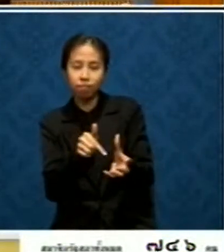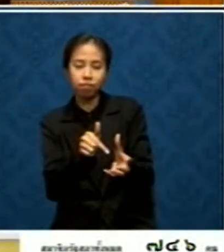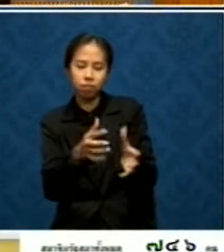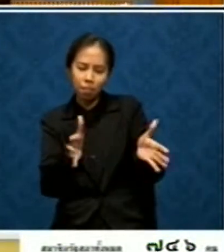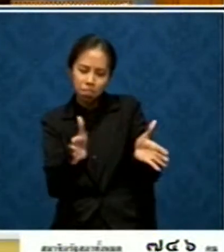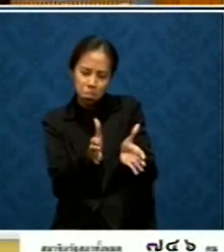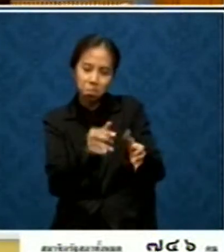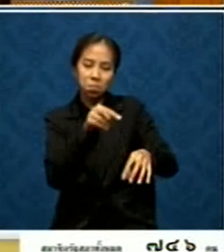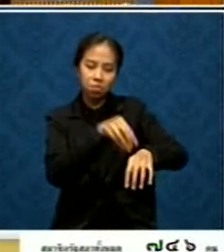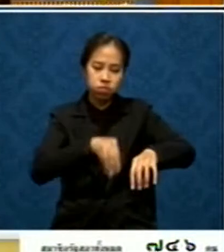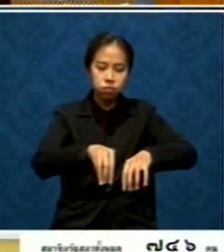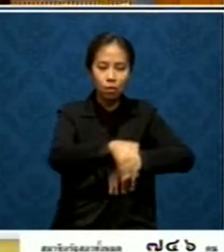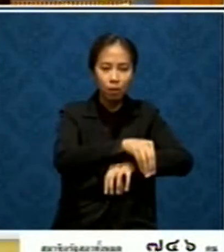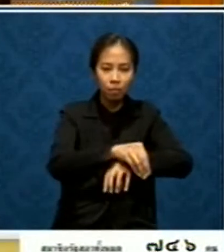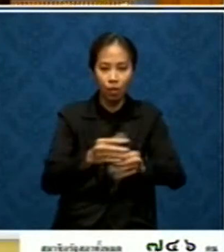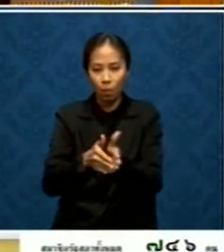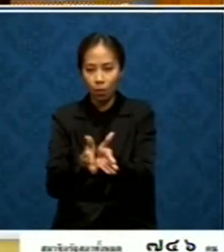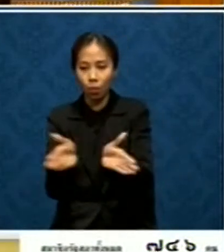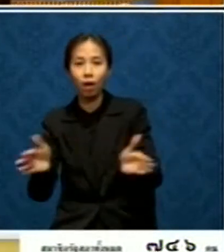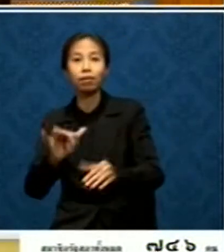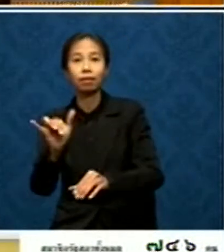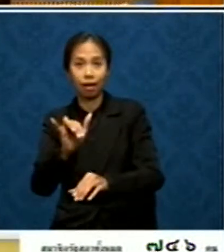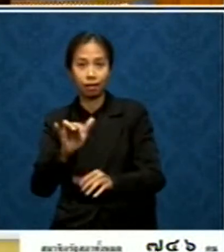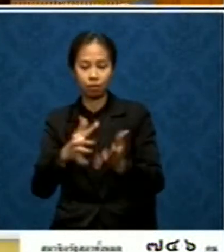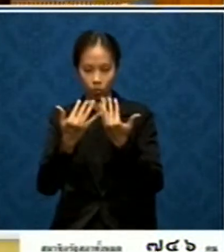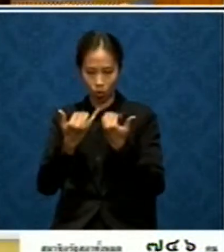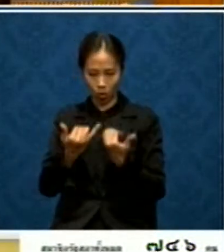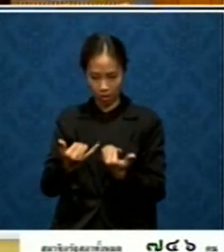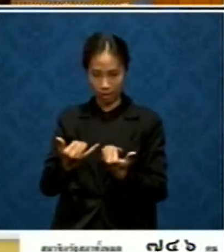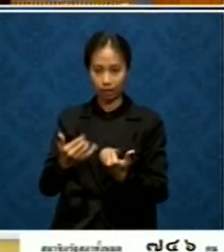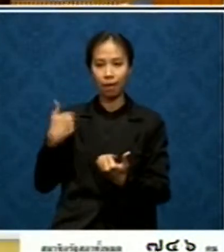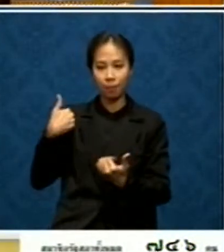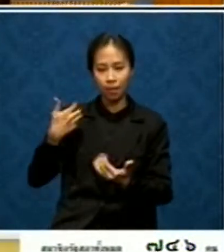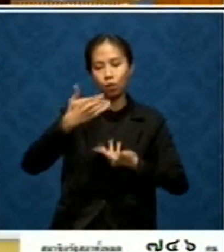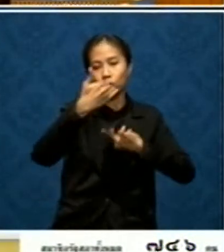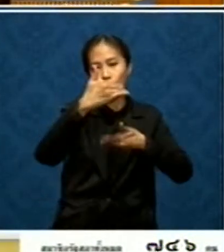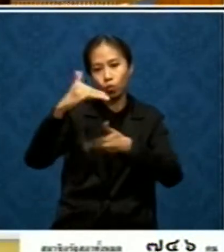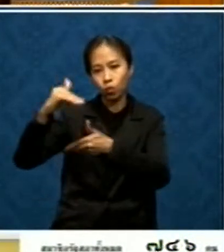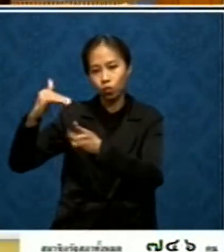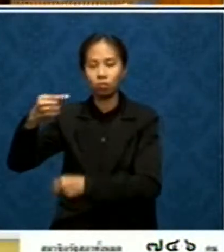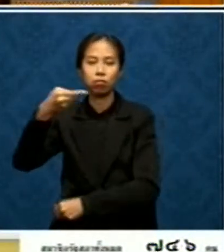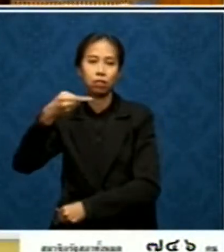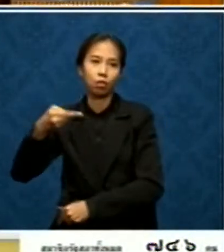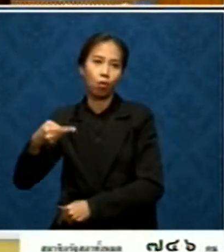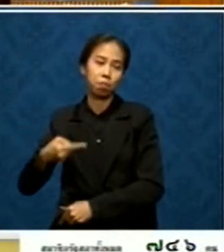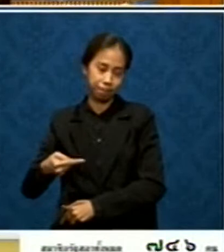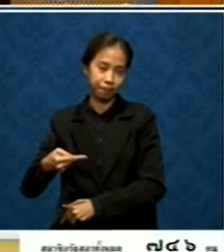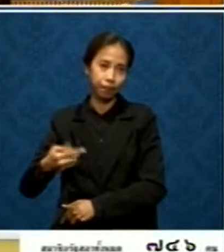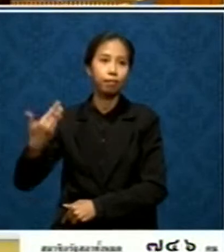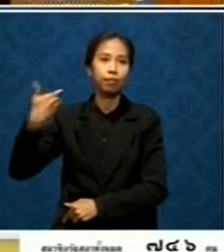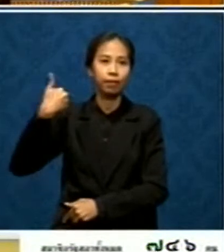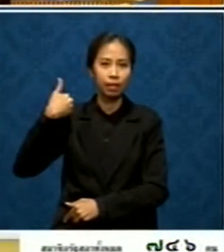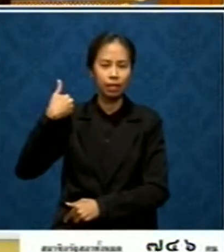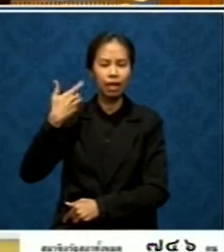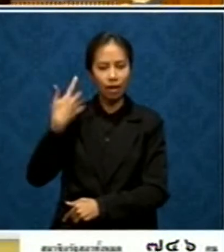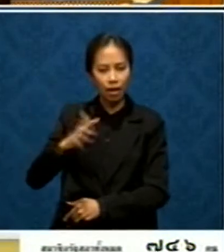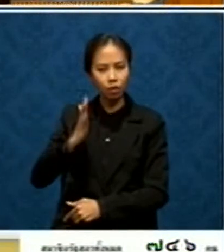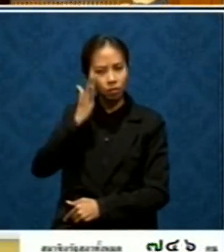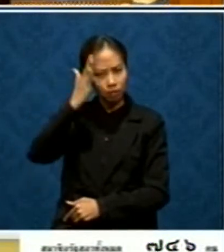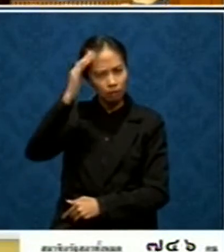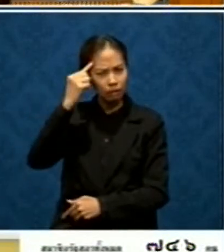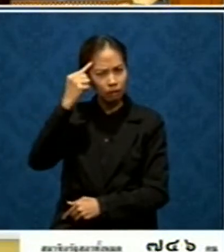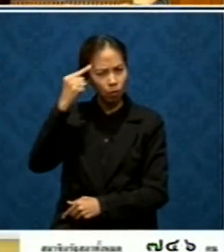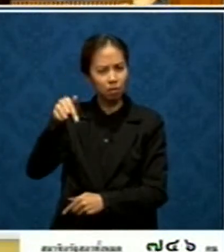บันภาคการส่งออกมีมูลค่าติดลบติดต่อกัน3ไตรมาสและยังมีแนวโน้มหดตัวต่อเ